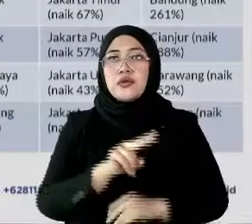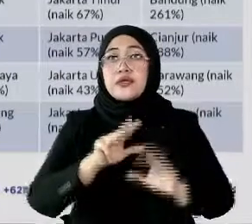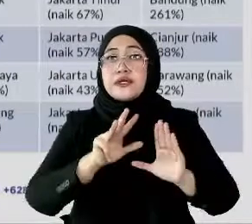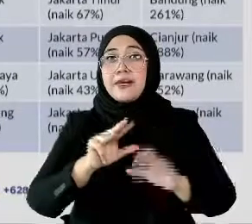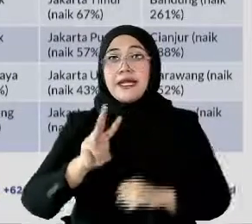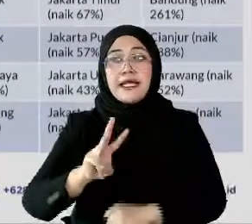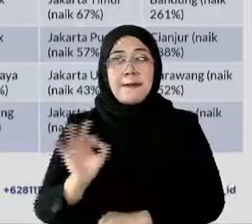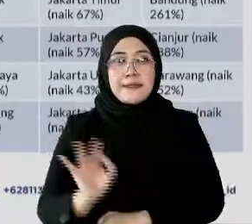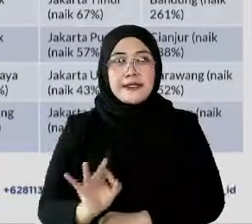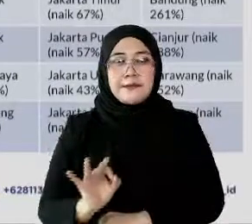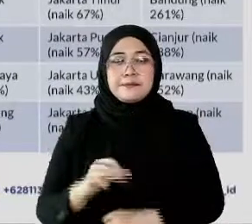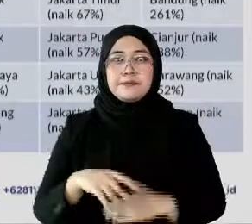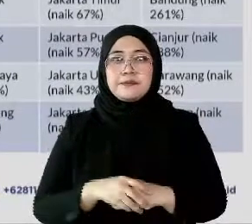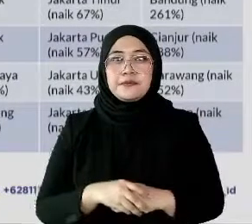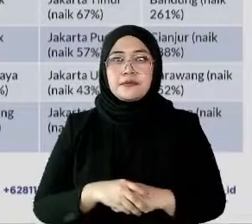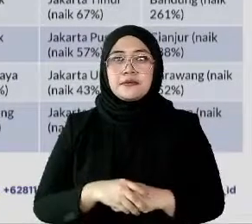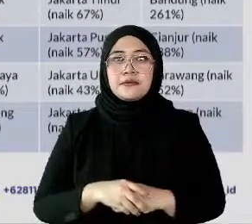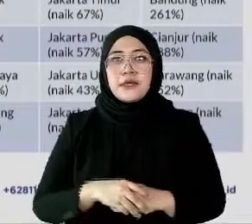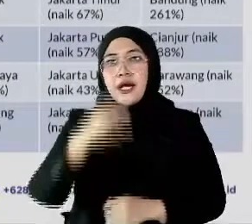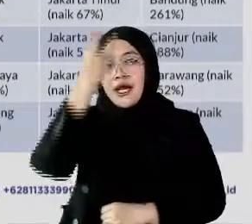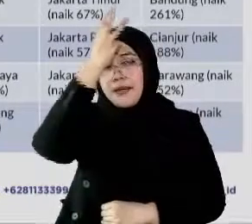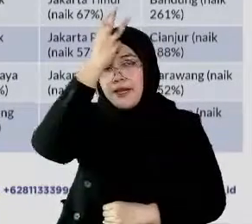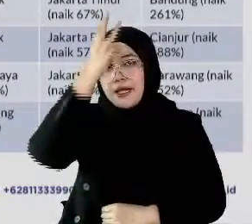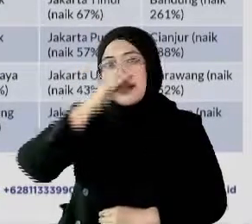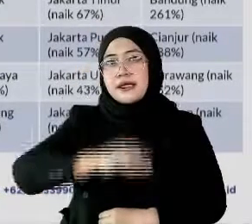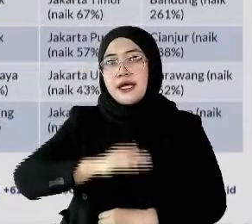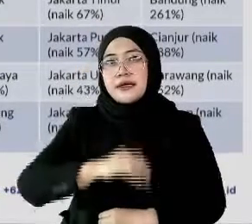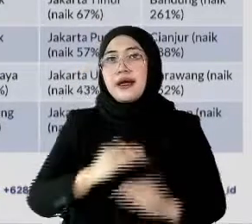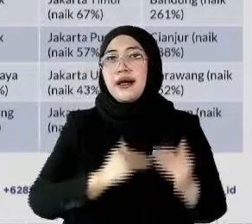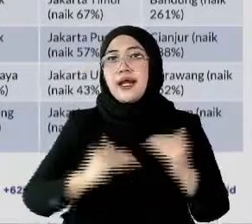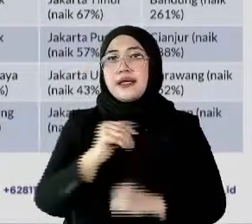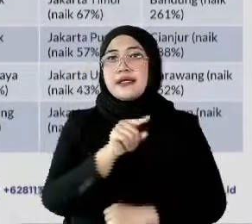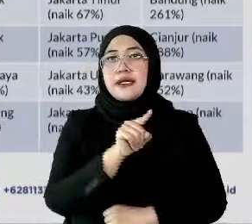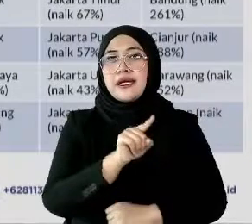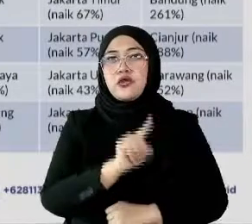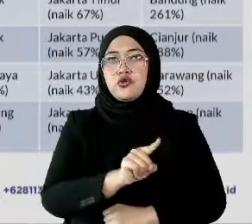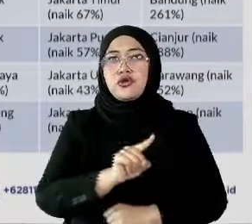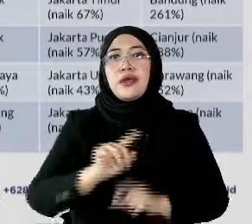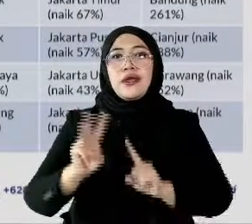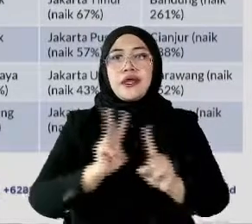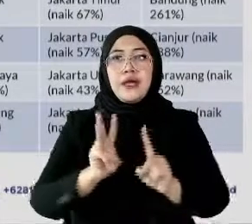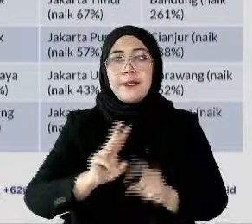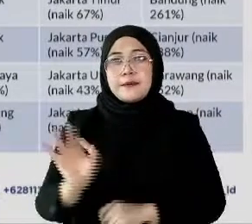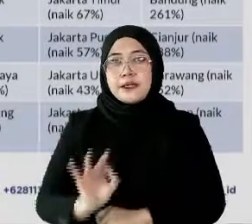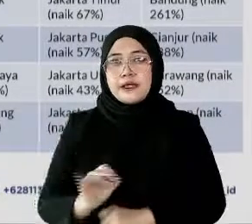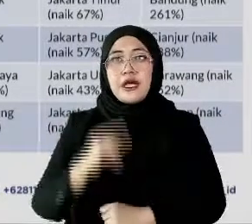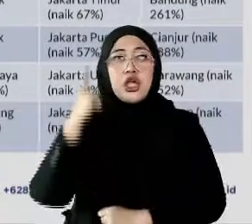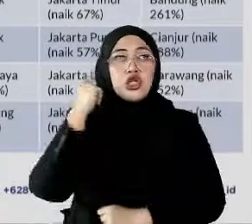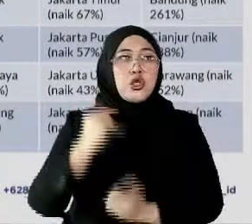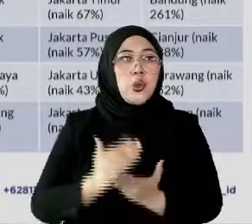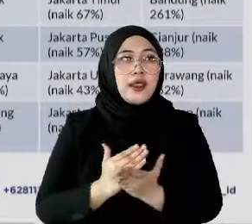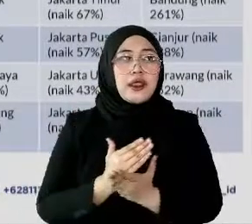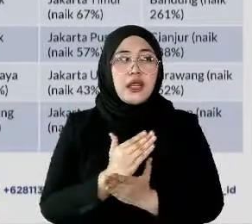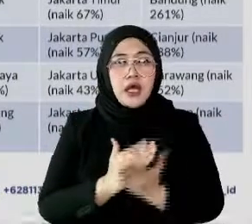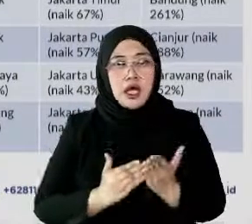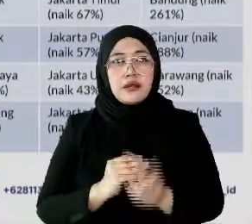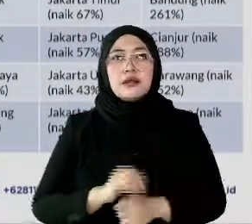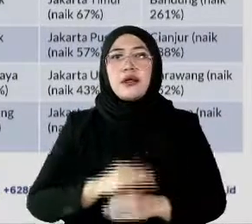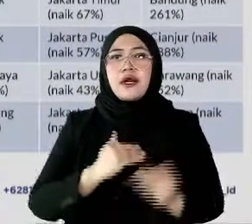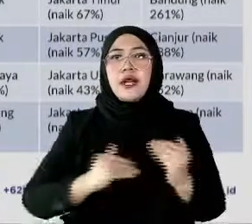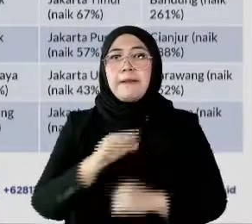293 persen Kalimantan Selatan naik 113 persen Jawa Tengah naik